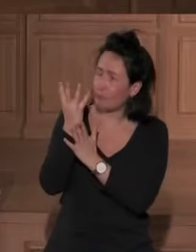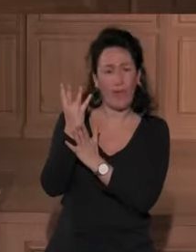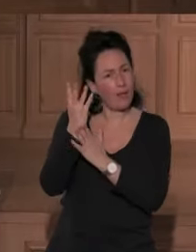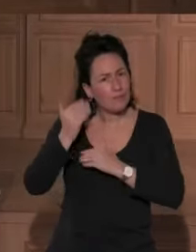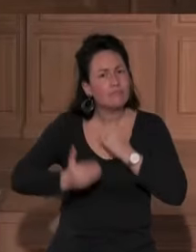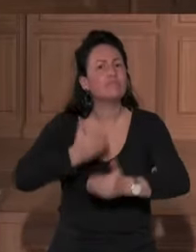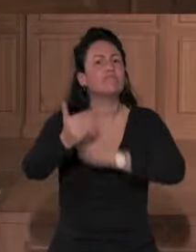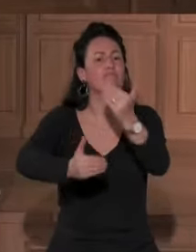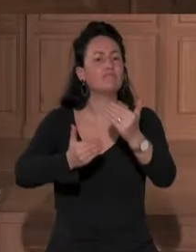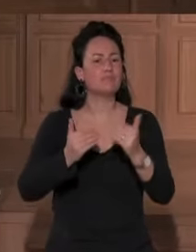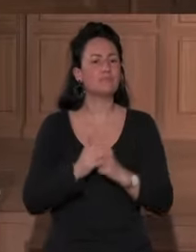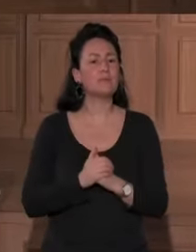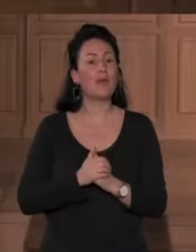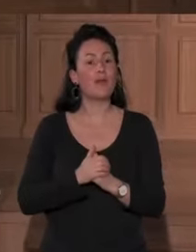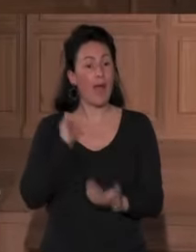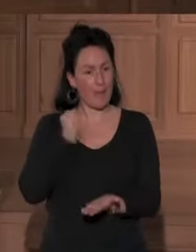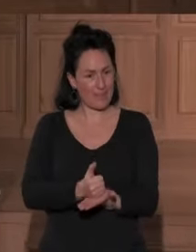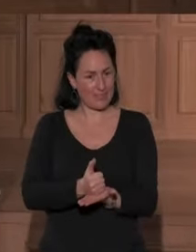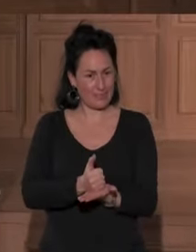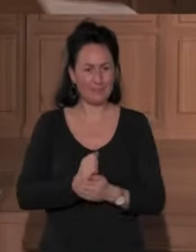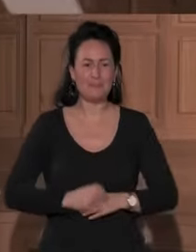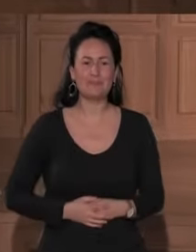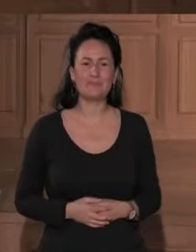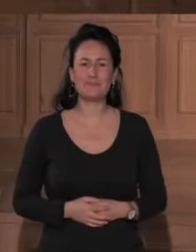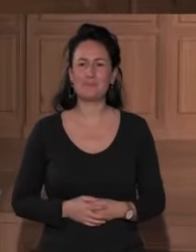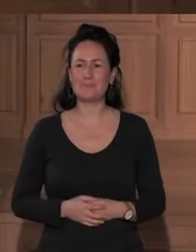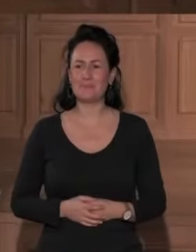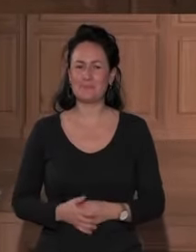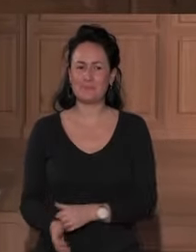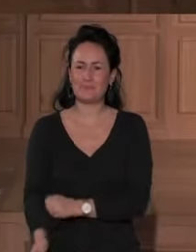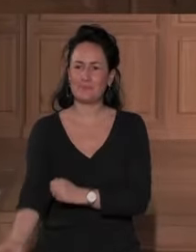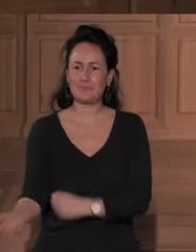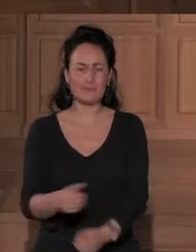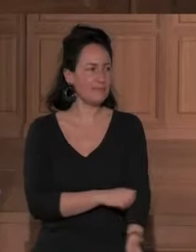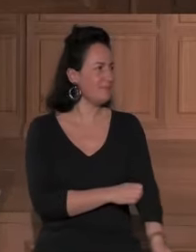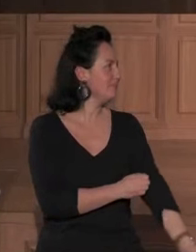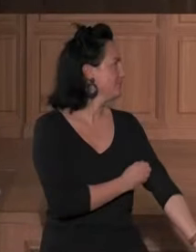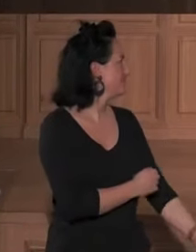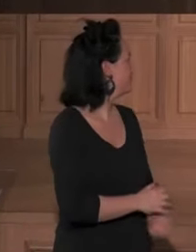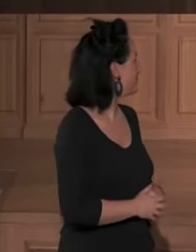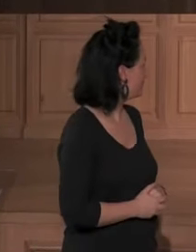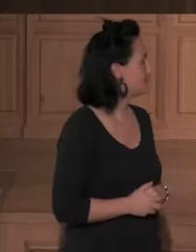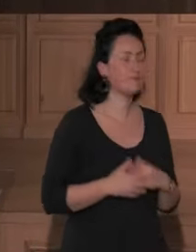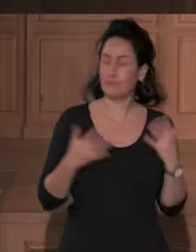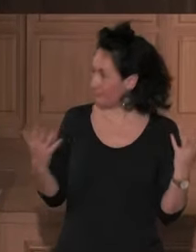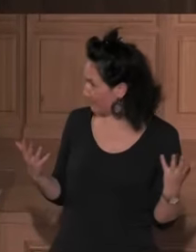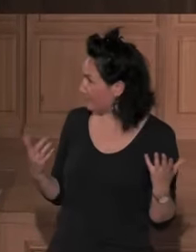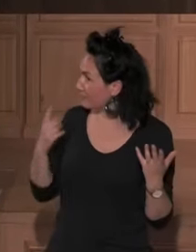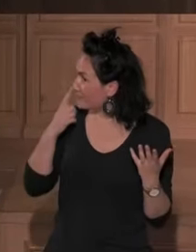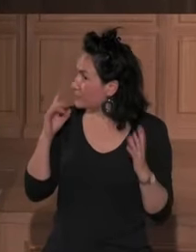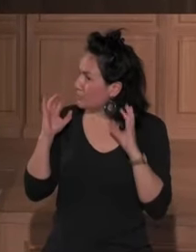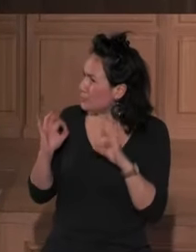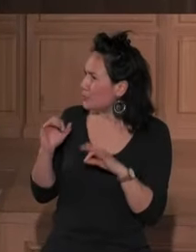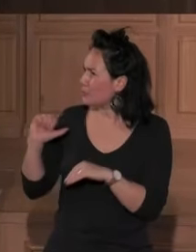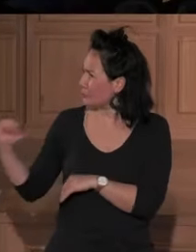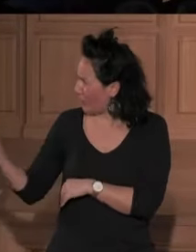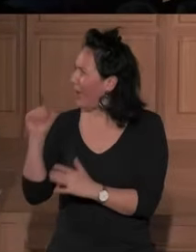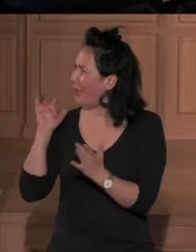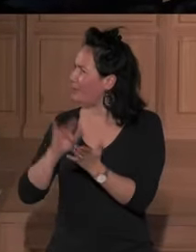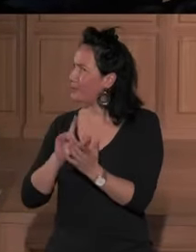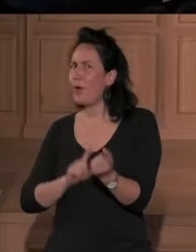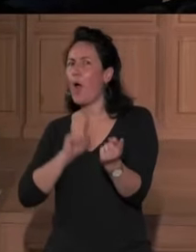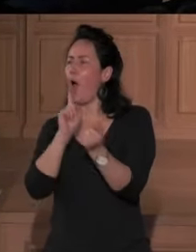Amen. Ben, je pense que le bien, la beauté semée en chacun, elle est dans Johan, il s'appelle Johan. Cet homme. Ouais. Alexis, vous, Johan, vous, ouais. Nous, chacun